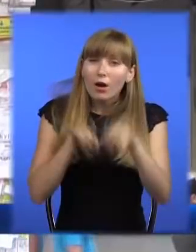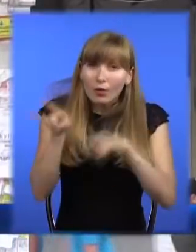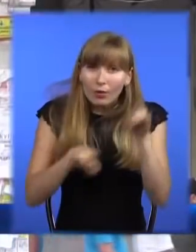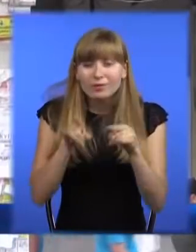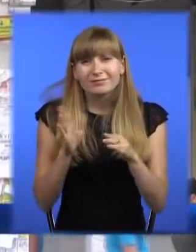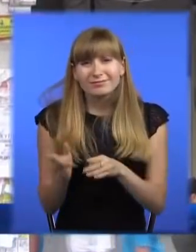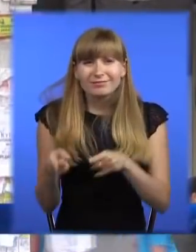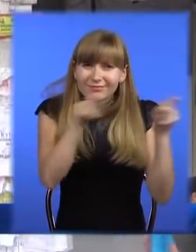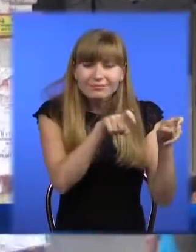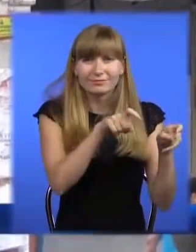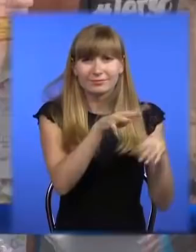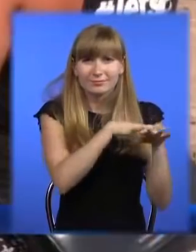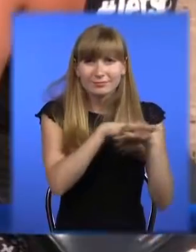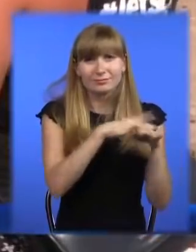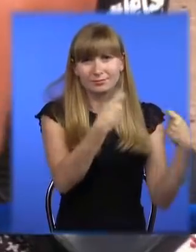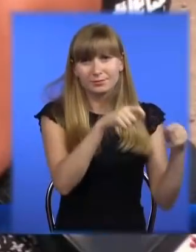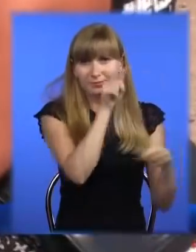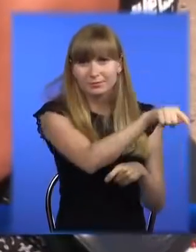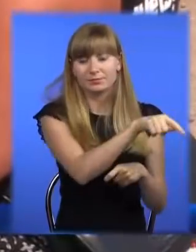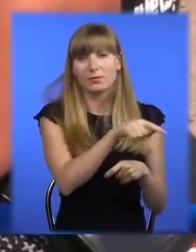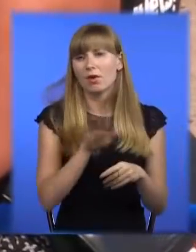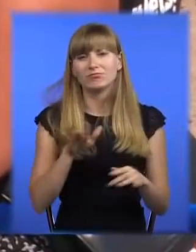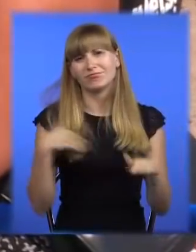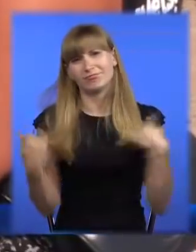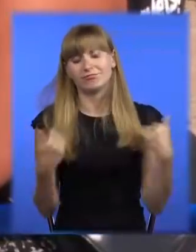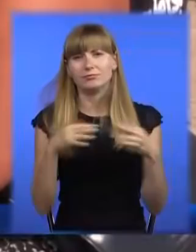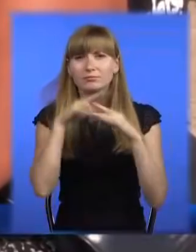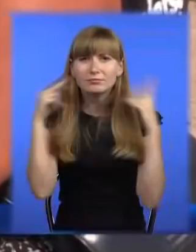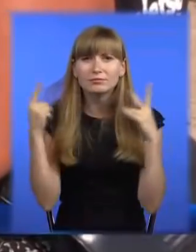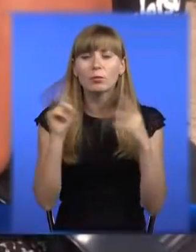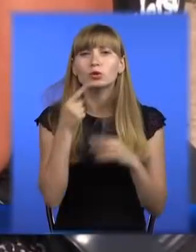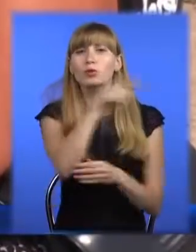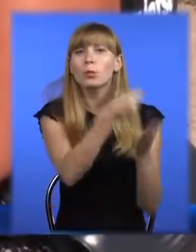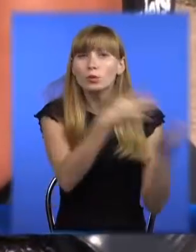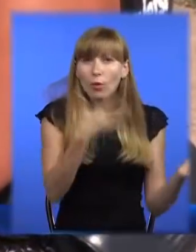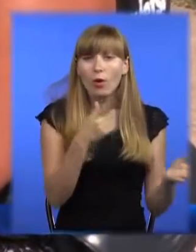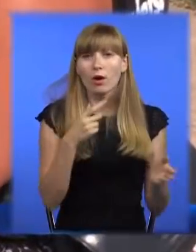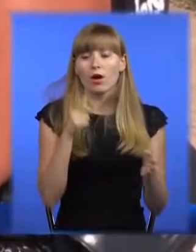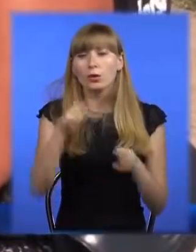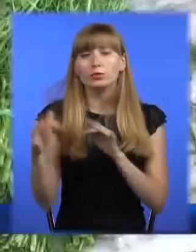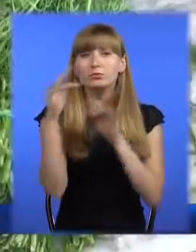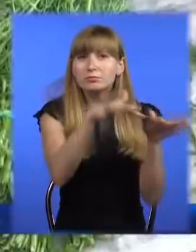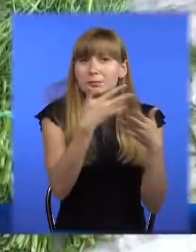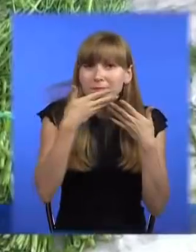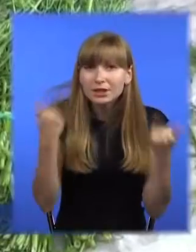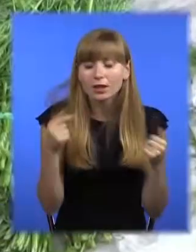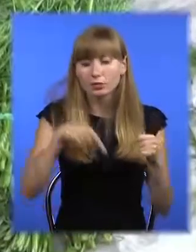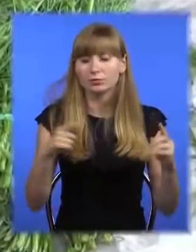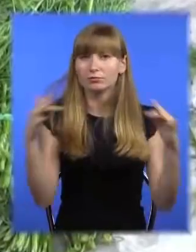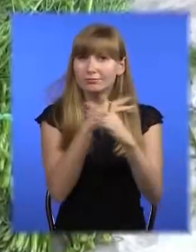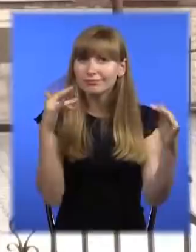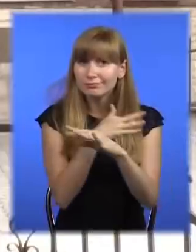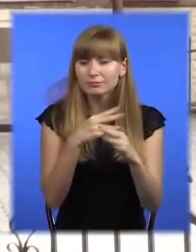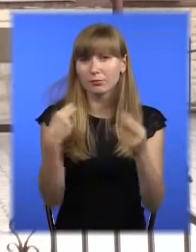не погодився перейти на ринок ювілейний. Відмовки різні. Одні кажуть, що там дорого, інші, що там нічого не продаси, та й покупці туди